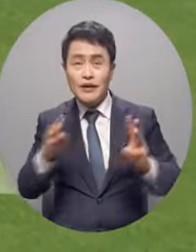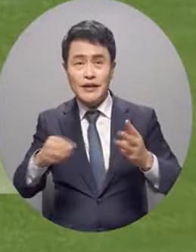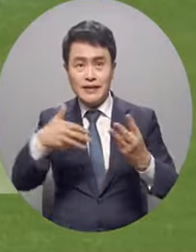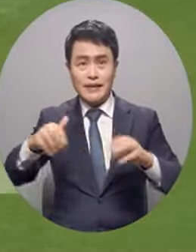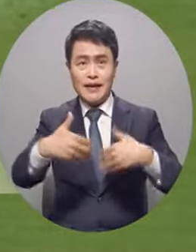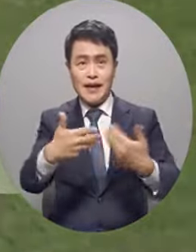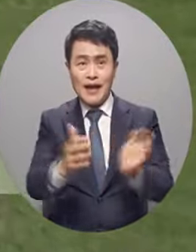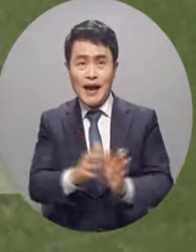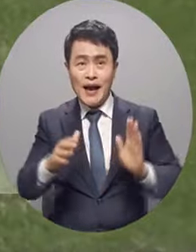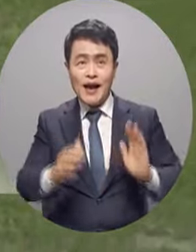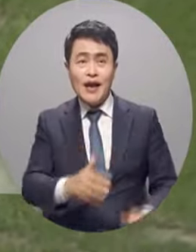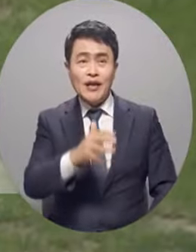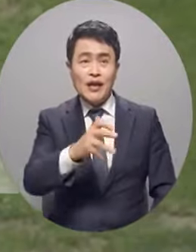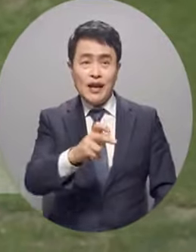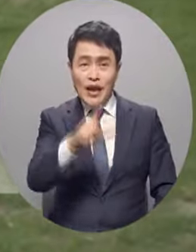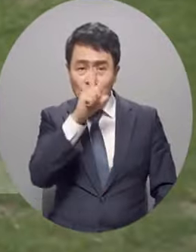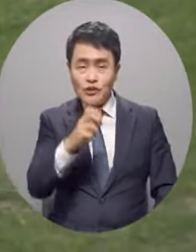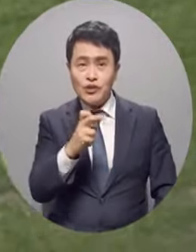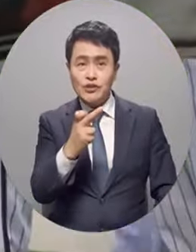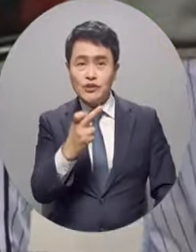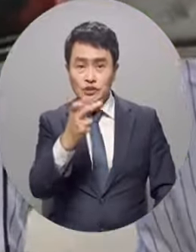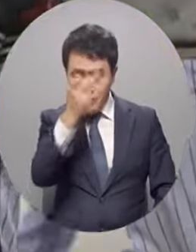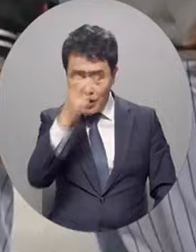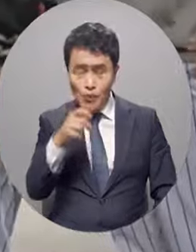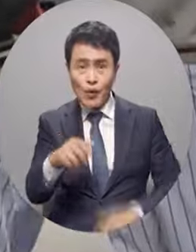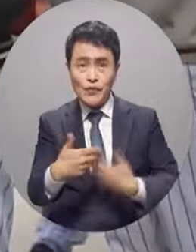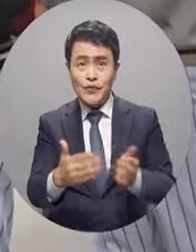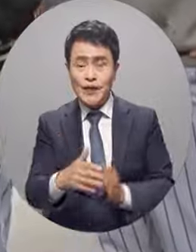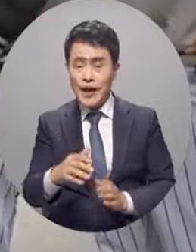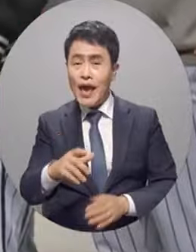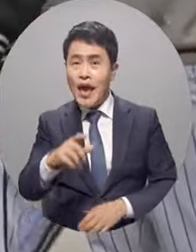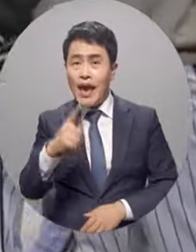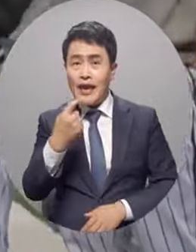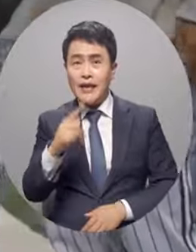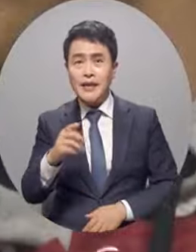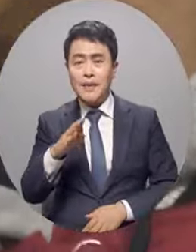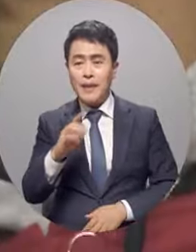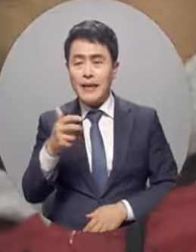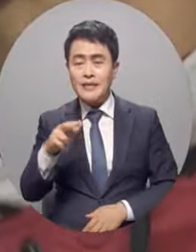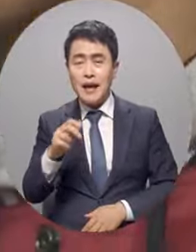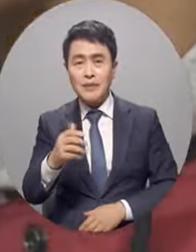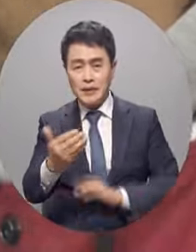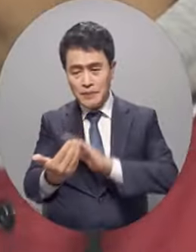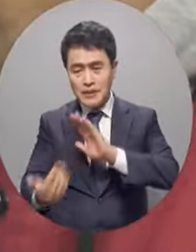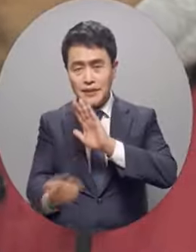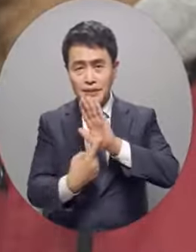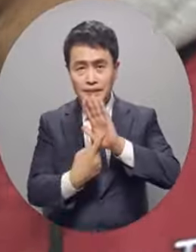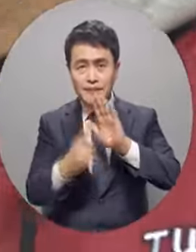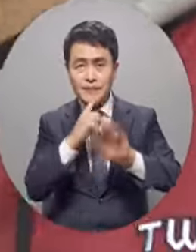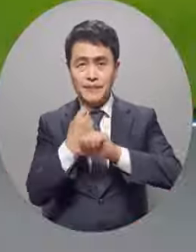최원태를, KT는 벤자민을 각각 예고했습니다. MBC 뉴스 이명호입니다.